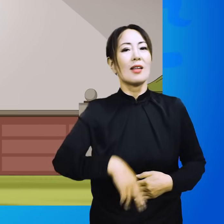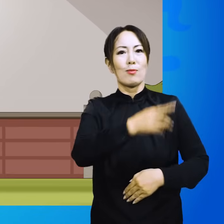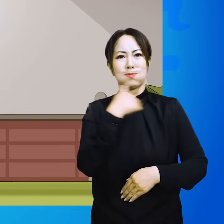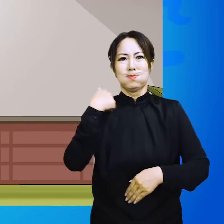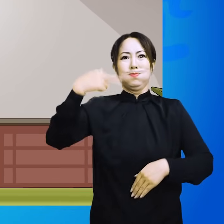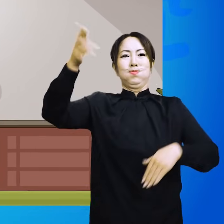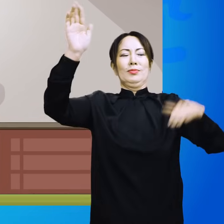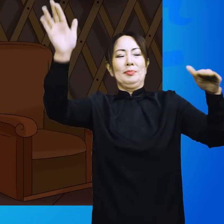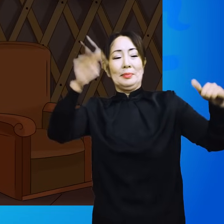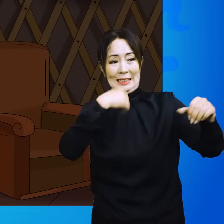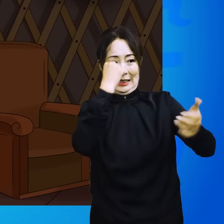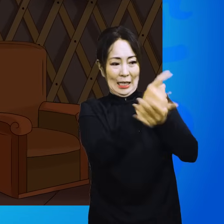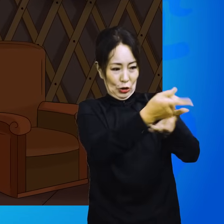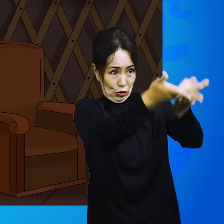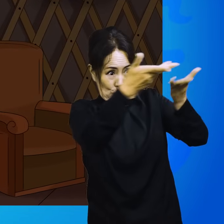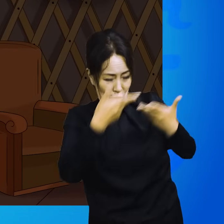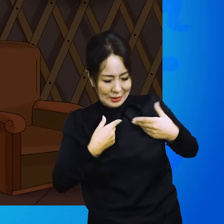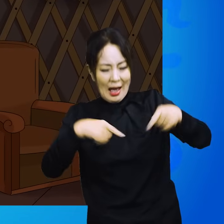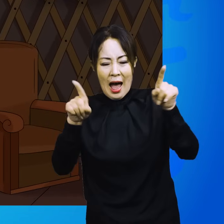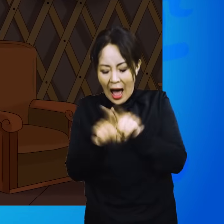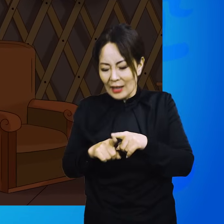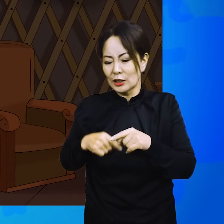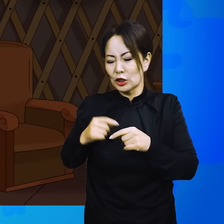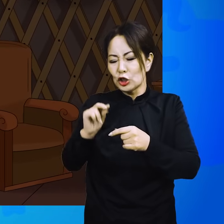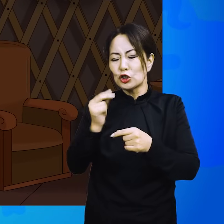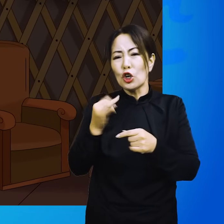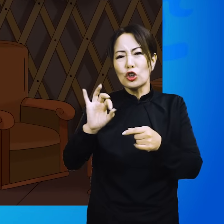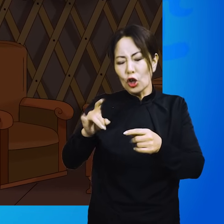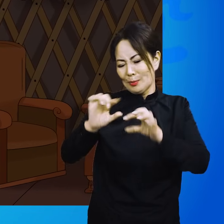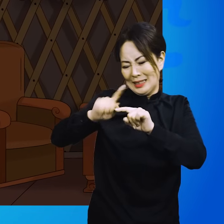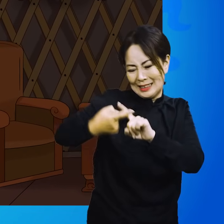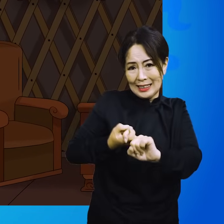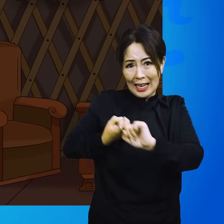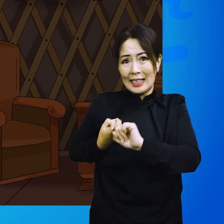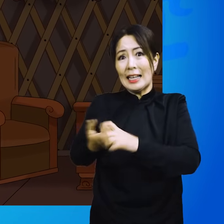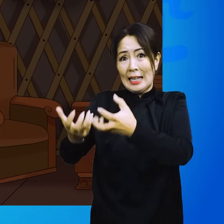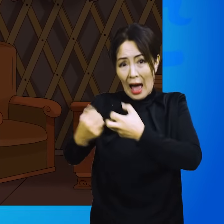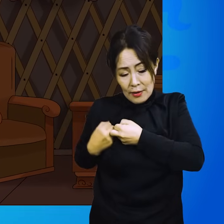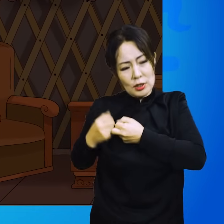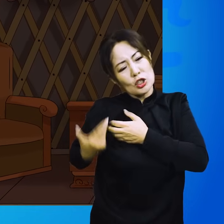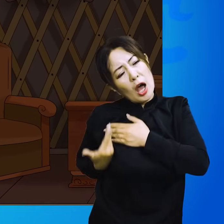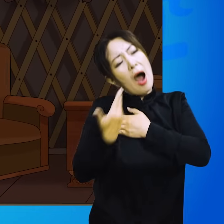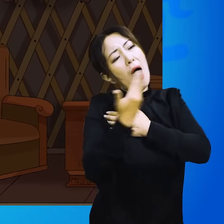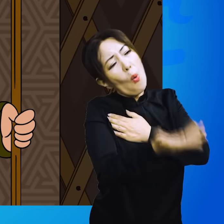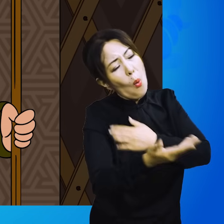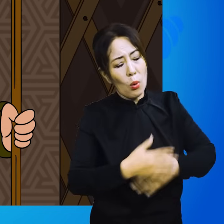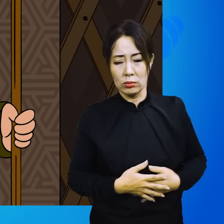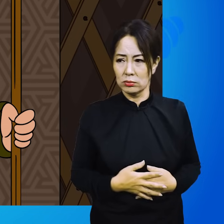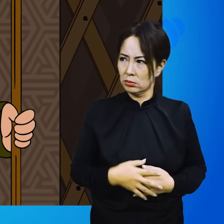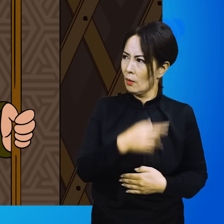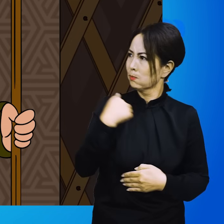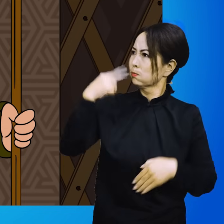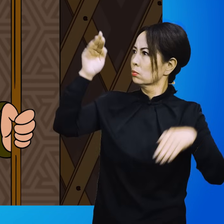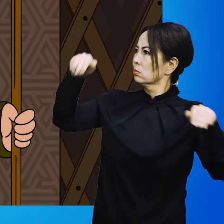Хаттам минь ээ. Зэрлэг ёсоор үнсэн чөтөр зангидж авчирваа. Авч саярах нь.